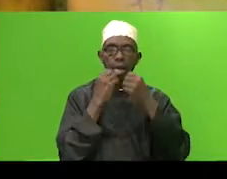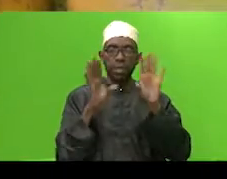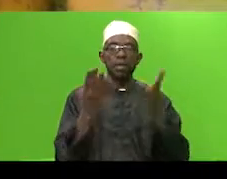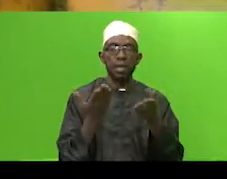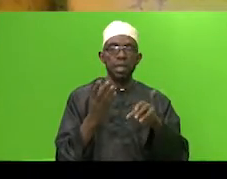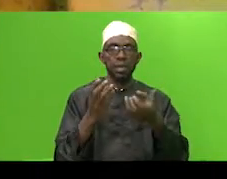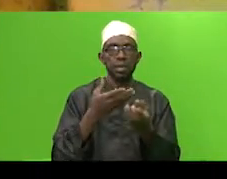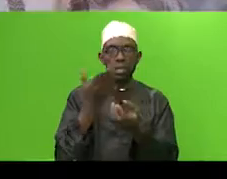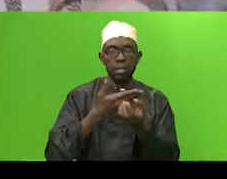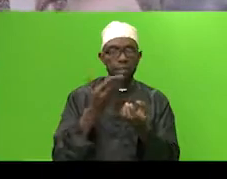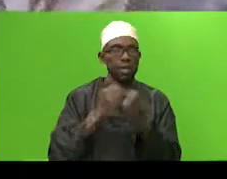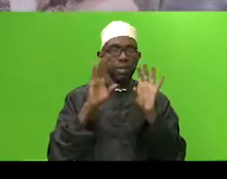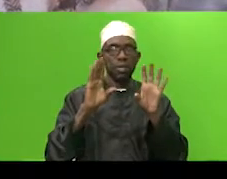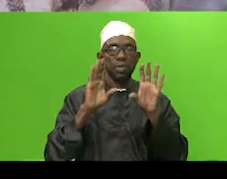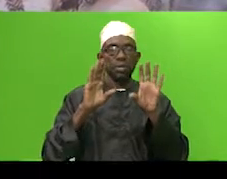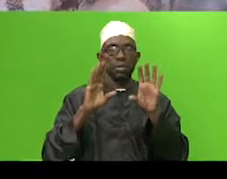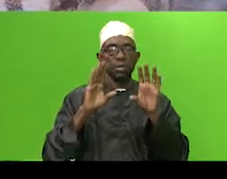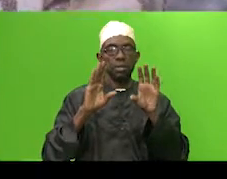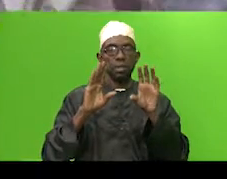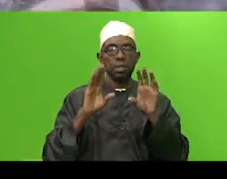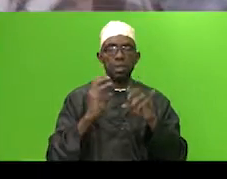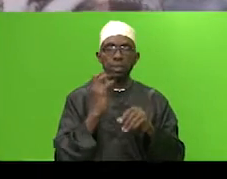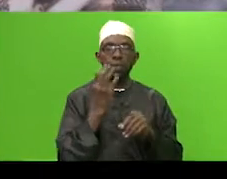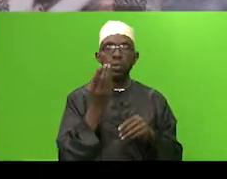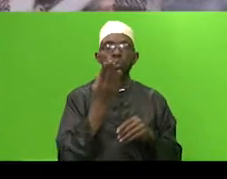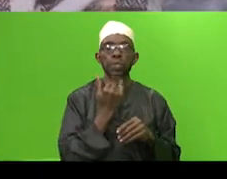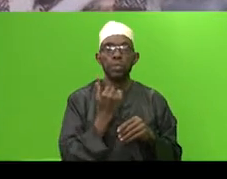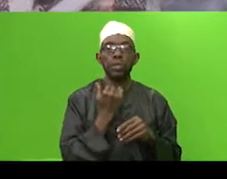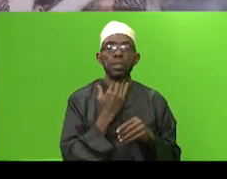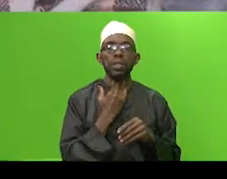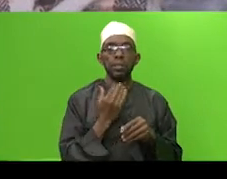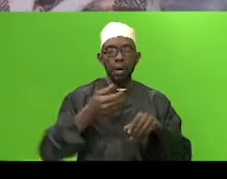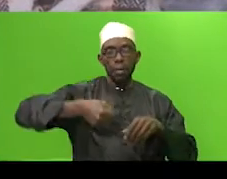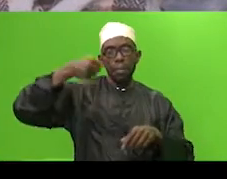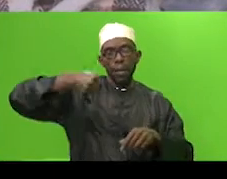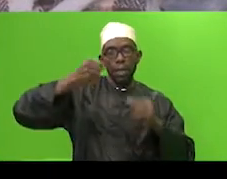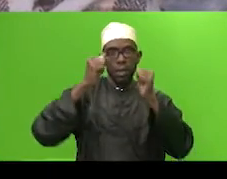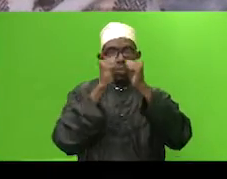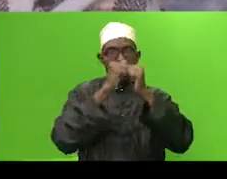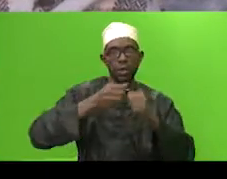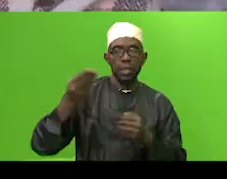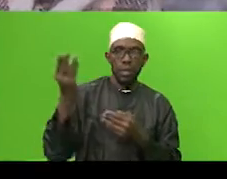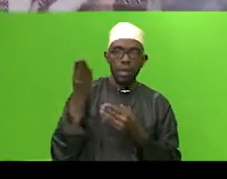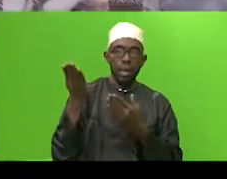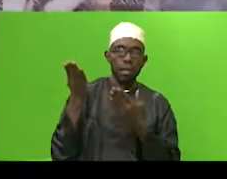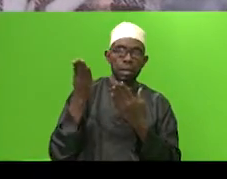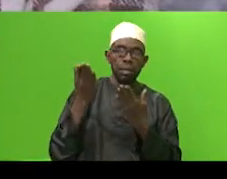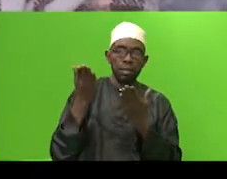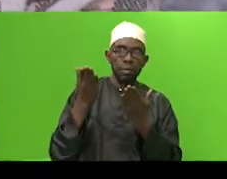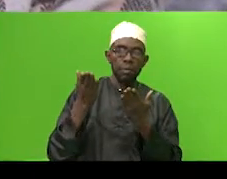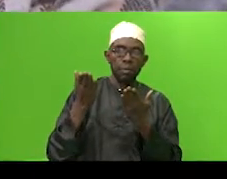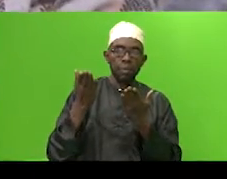ya kushika hiyo maembe. Aya. Mwenye anataka 3 namwambia nunua mfuko ya 10 bobu pale.